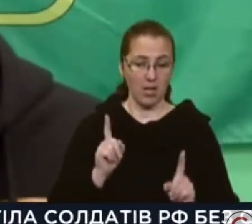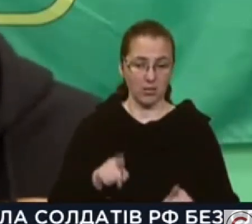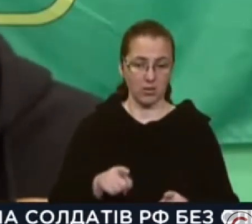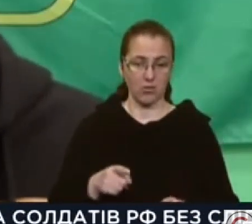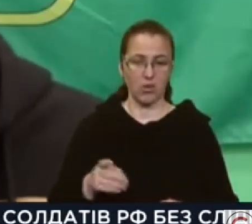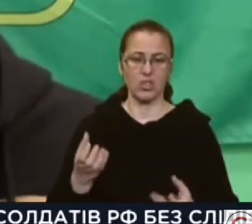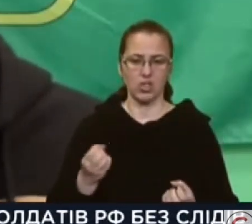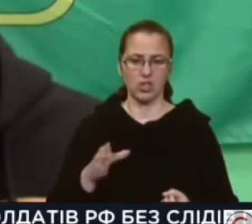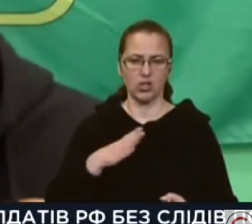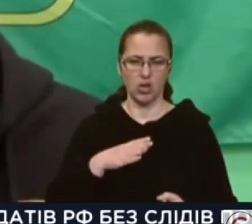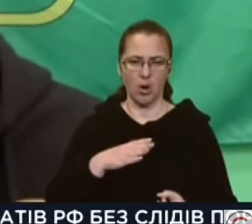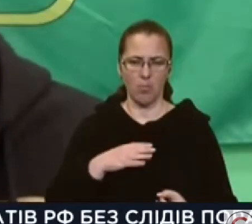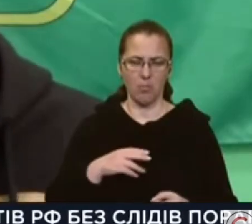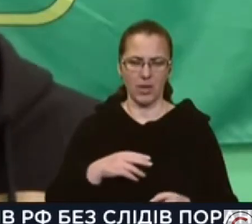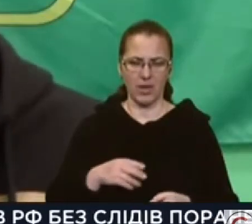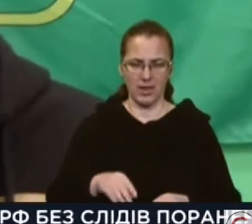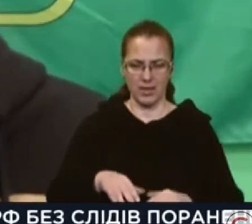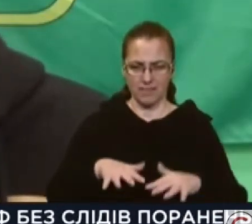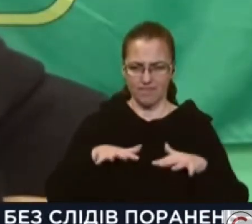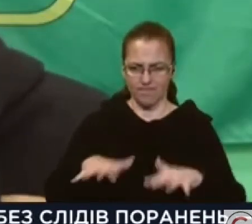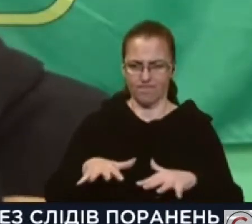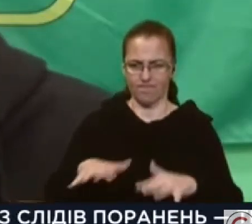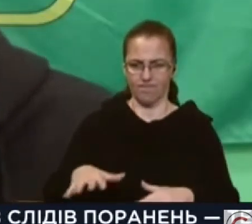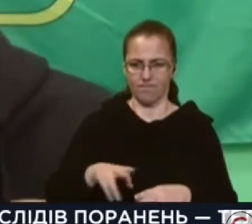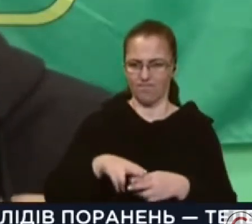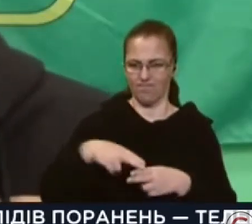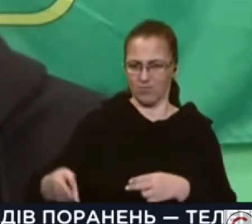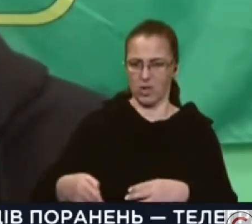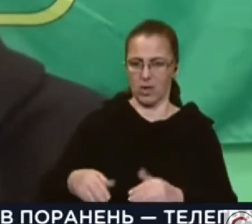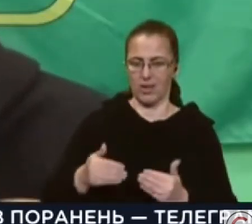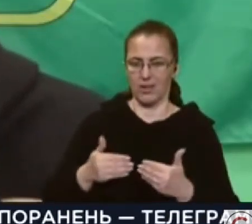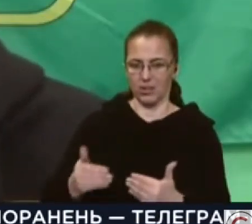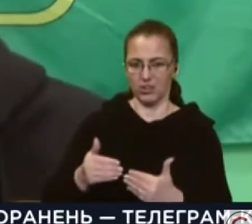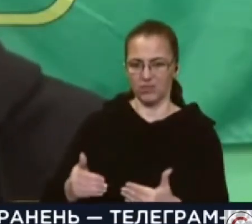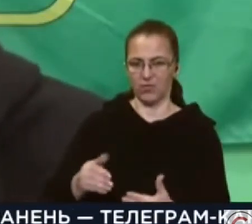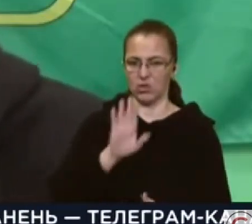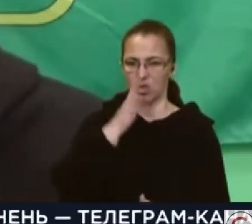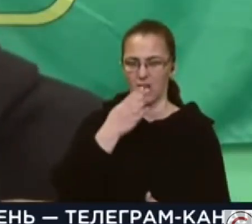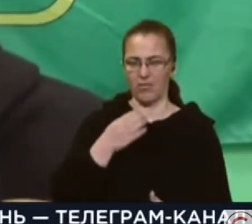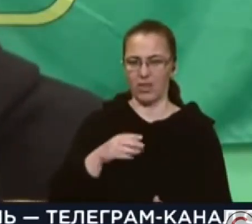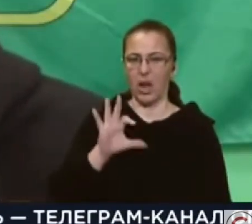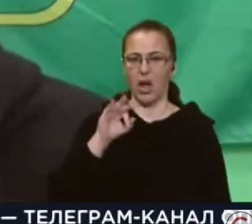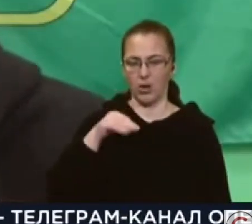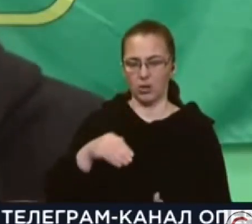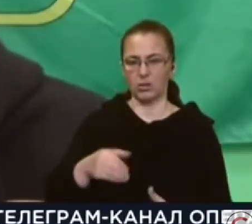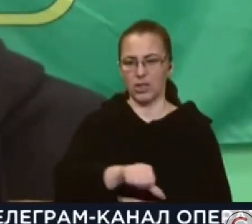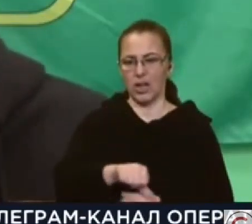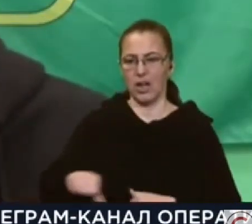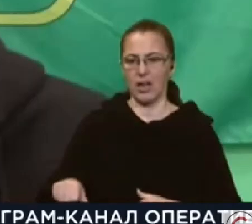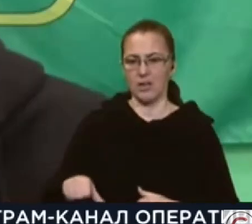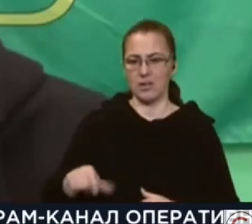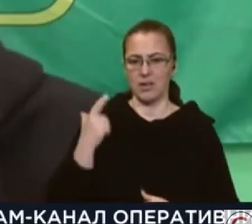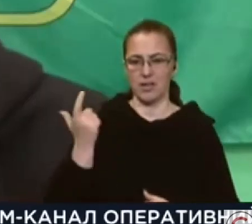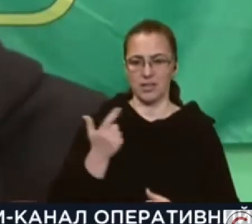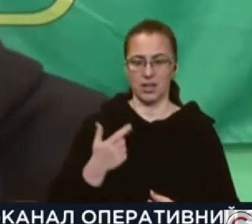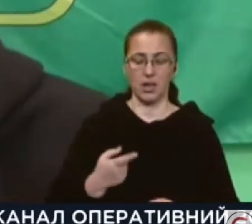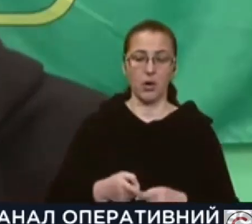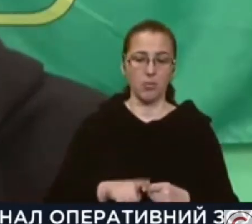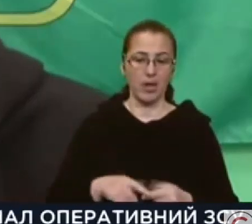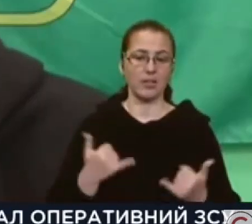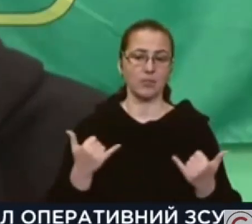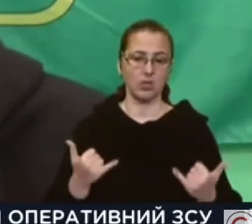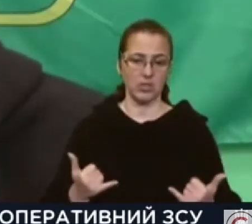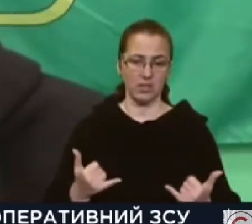еще и были контрнаступления, отодвинули врага от границ города Харькова. Поэтому